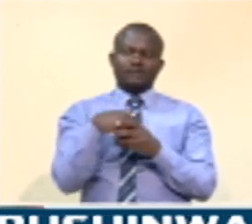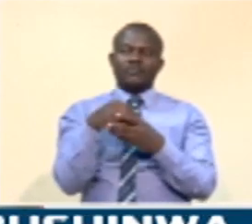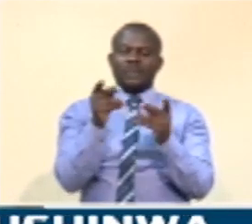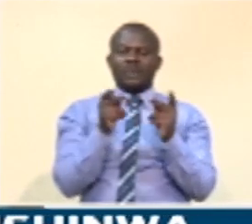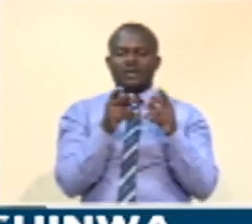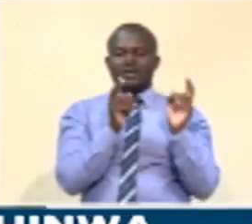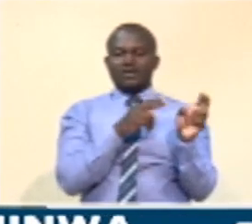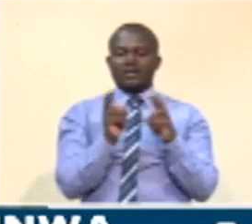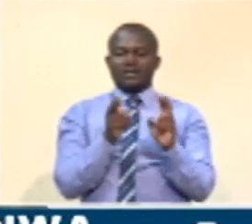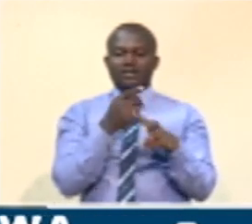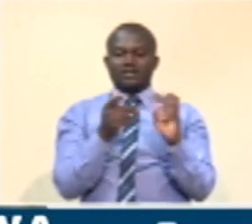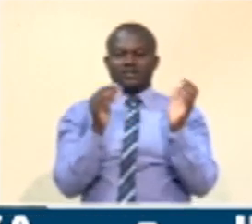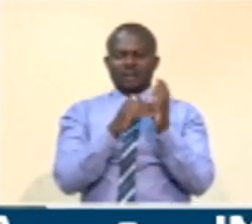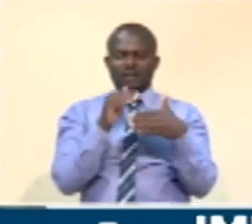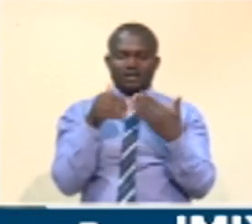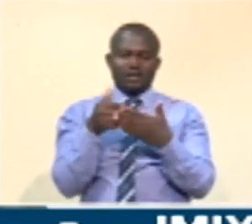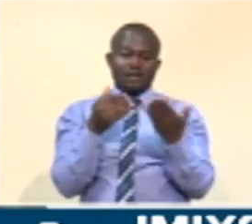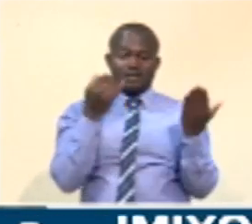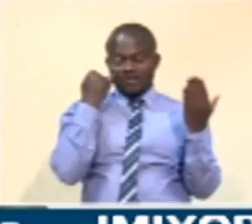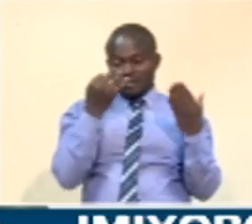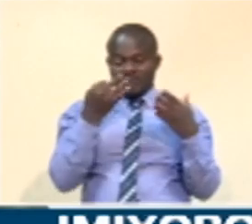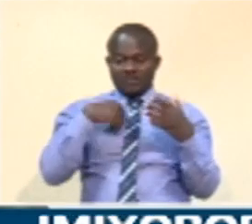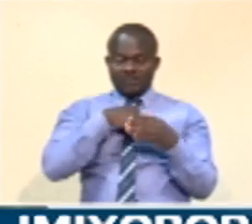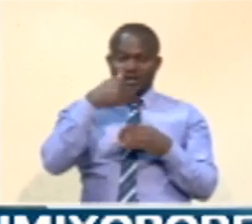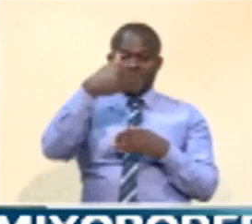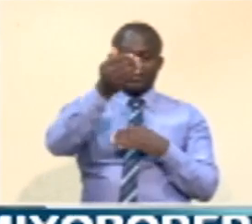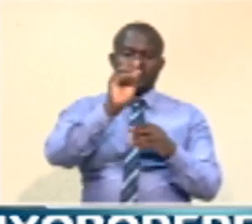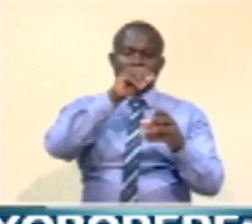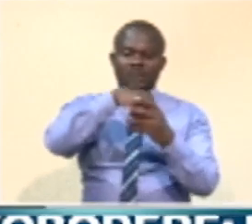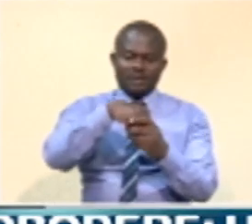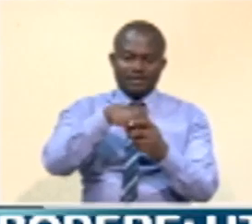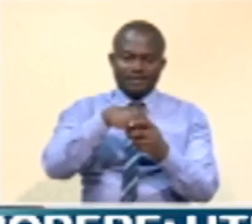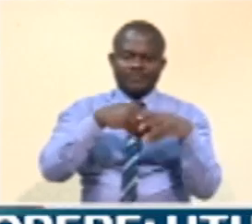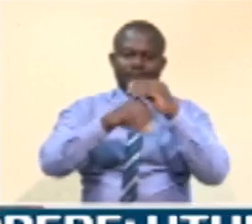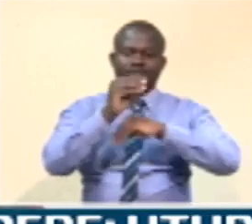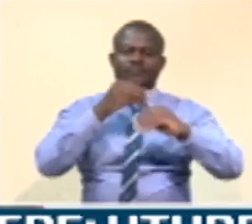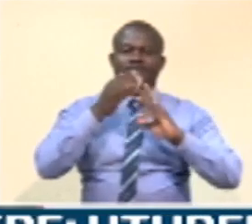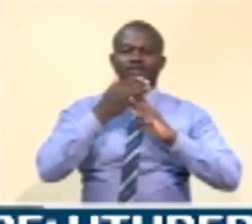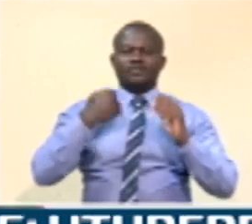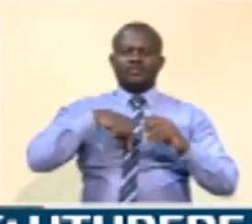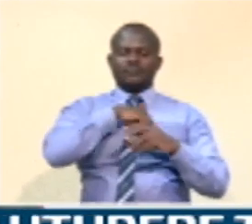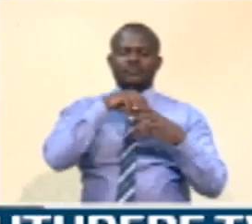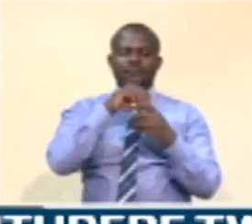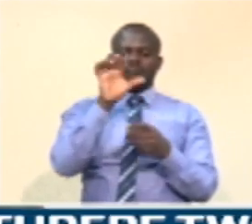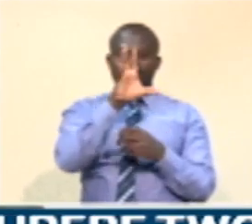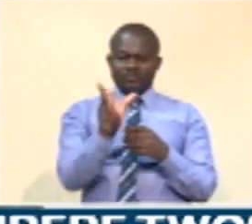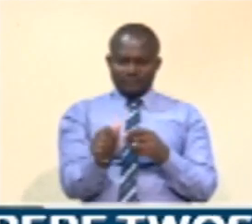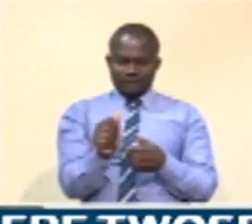busanzwe ariko ubwo turimo tugenda tujya muri mu bucuruzi hagati yacu muri Afurika